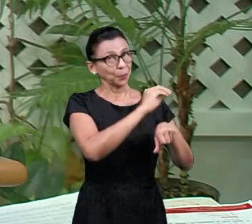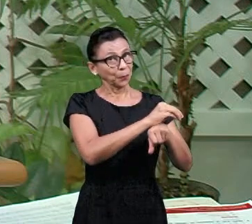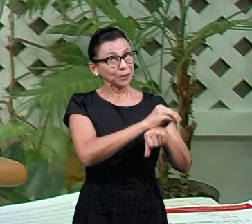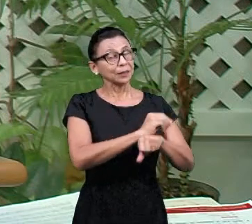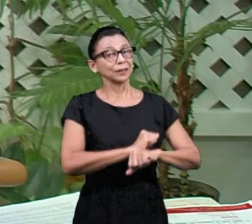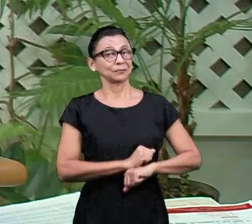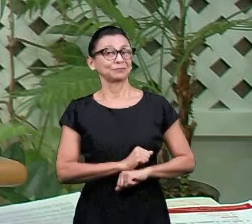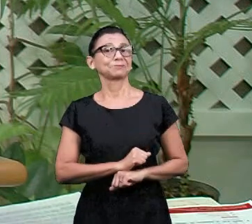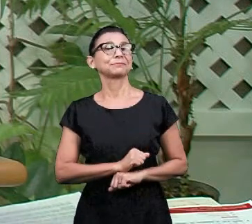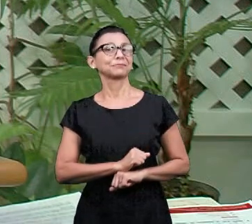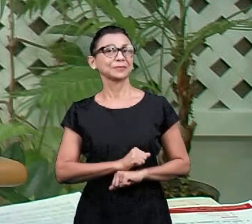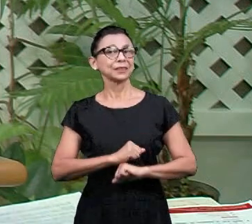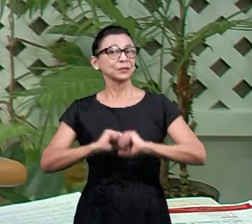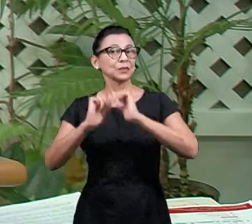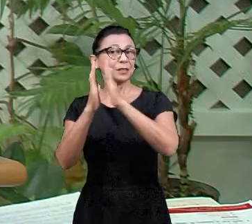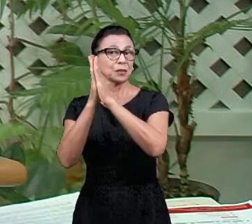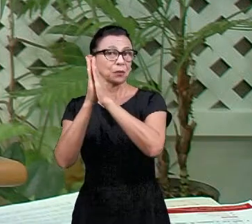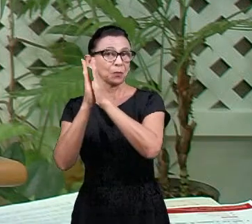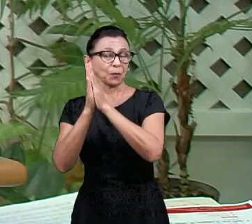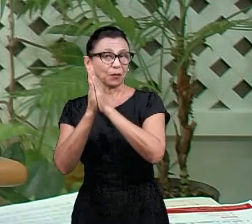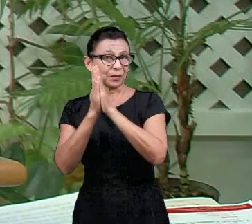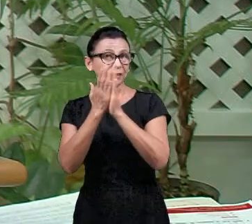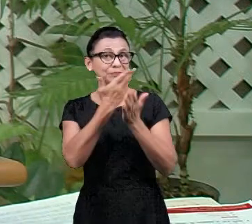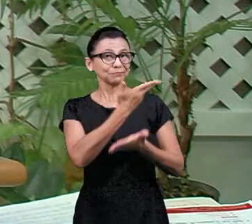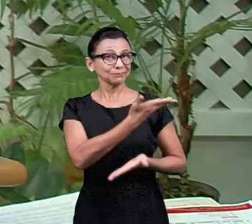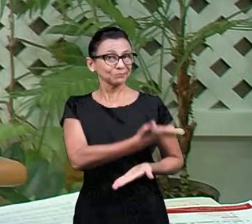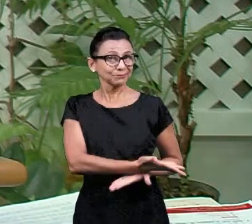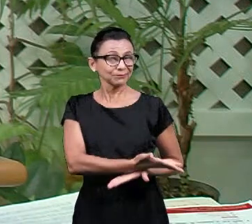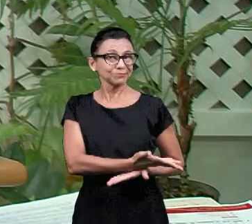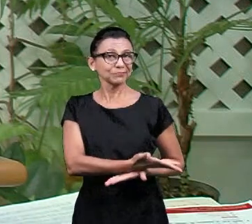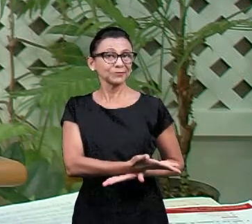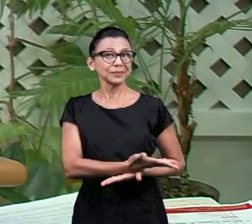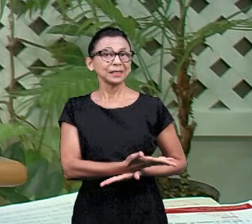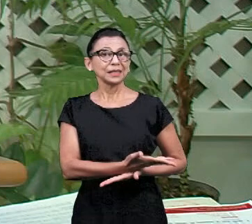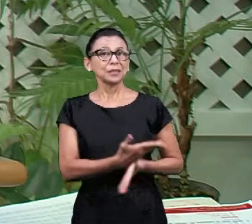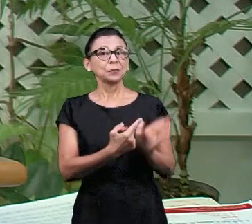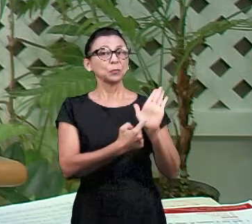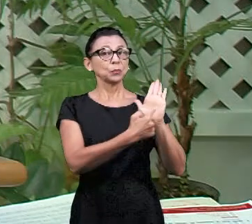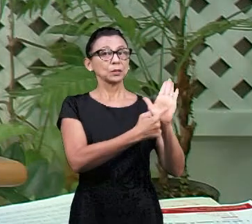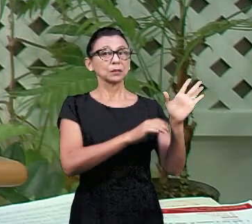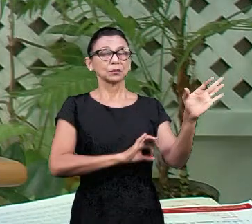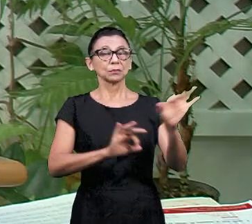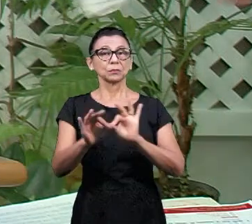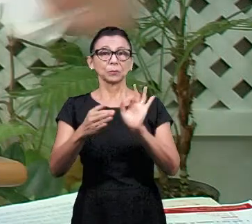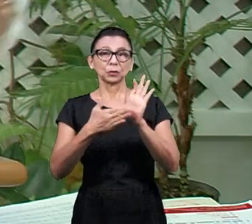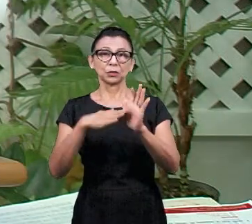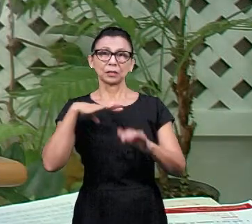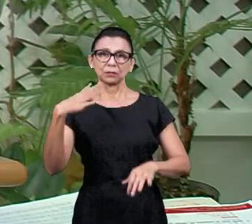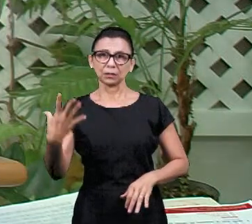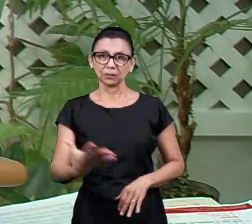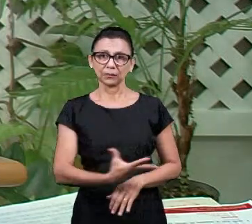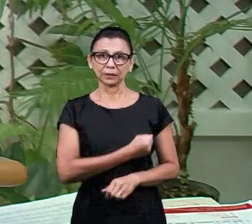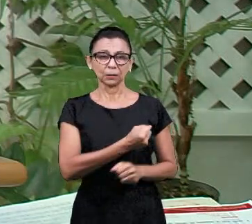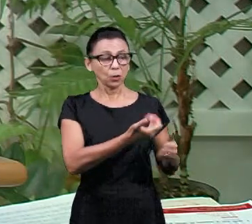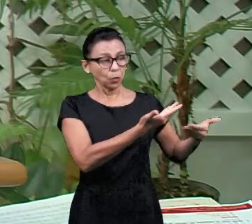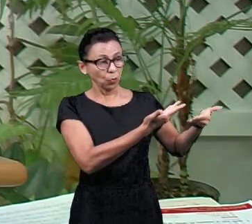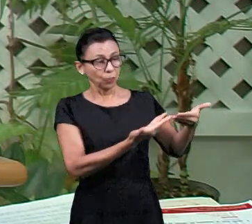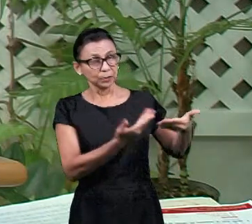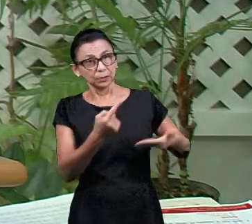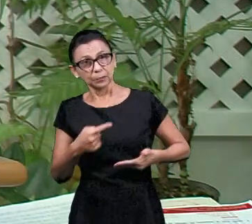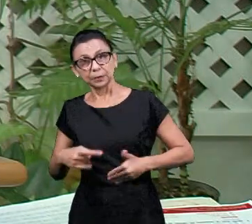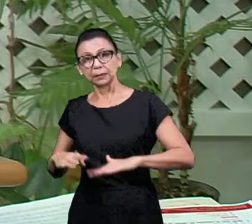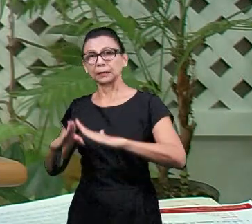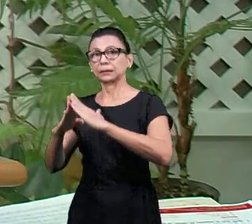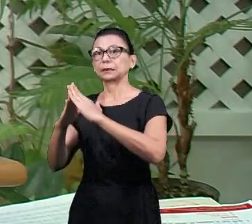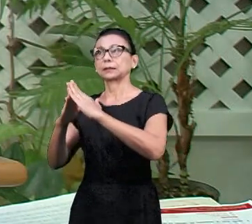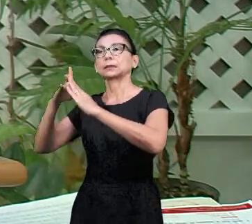vie dans la prière, dans le jeûne, en train de l'amener vers la communion, dans la maison du Seigneur, en bataillant